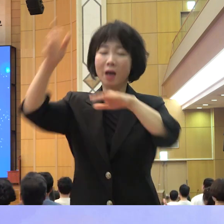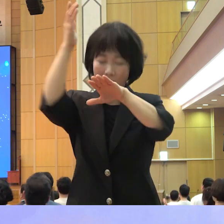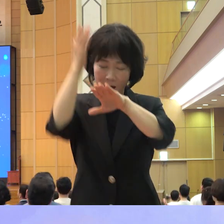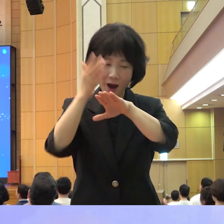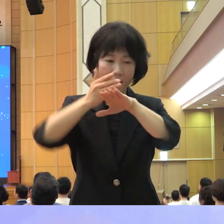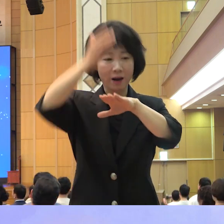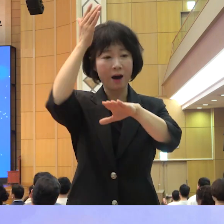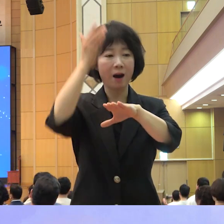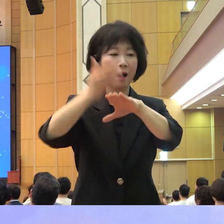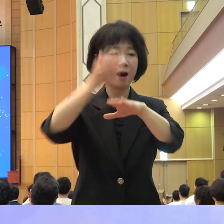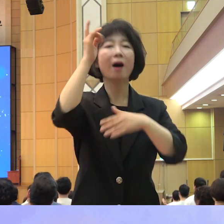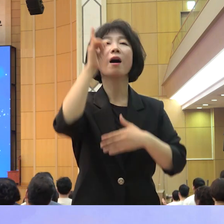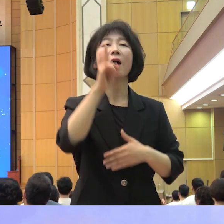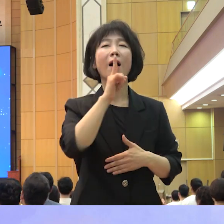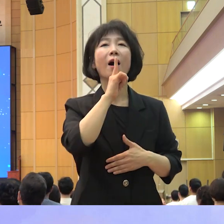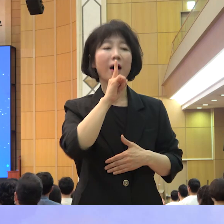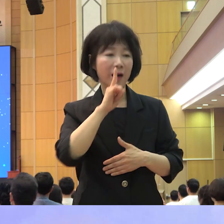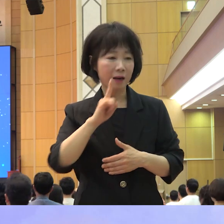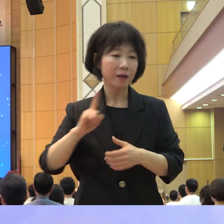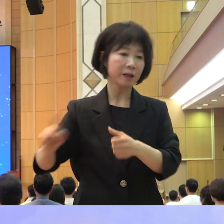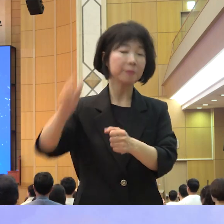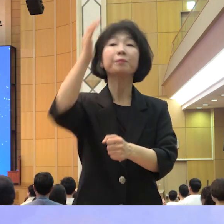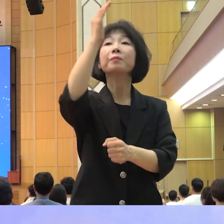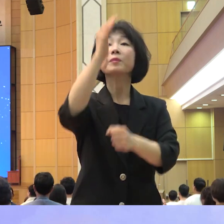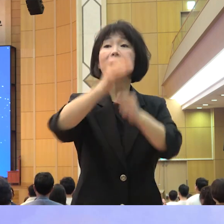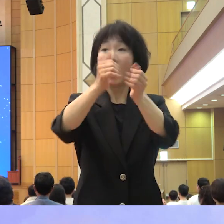영혼아 감사하라.